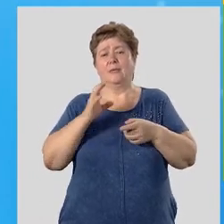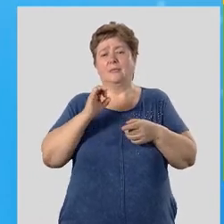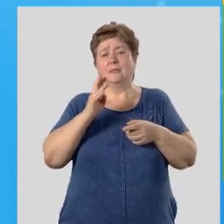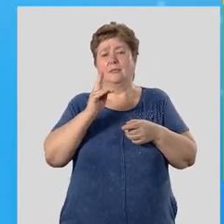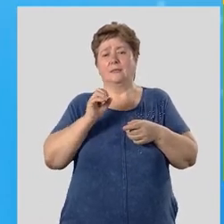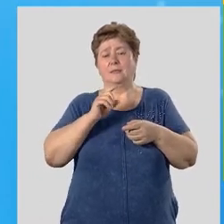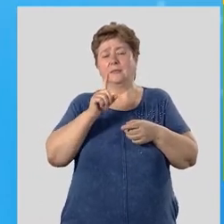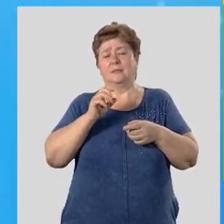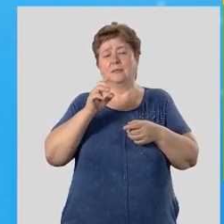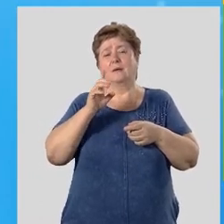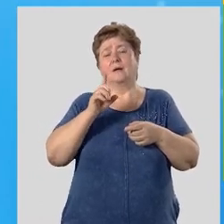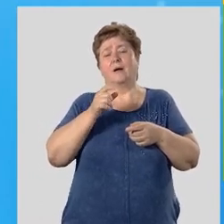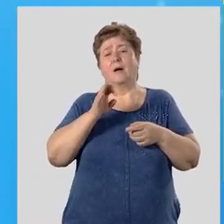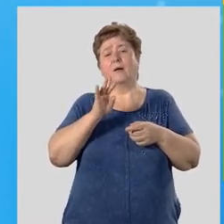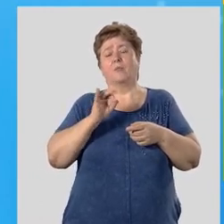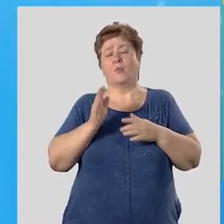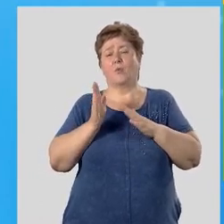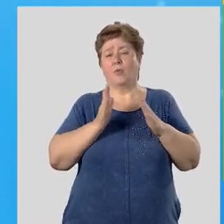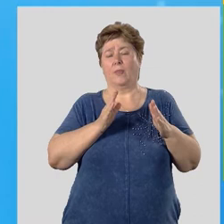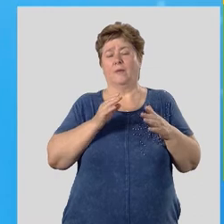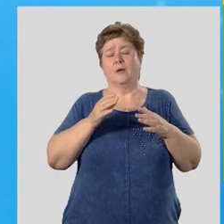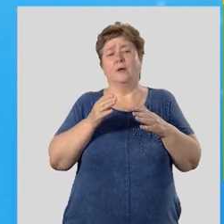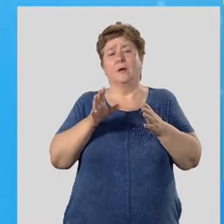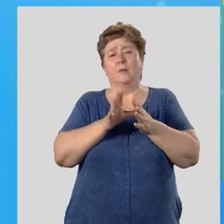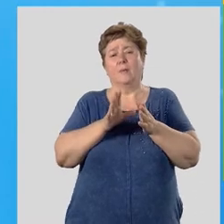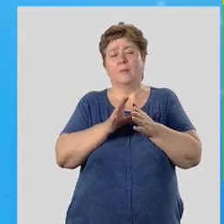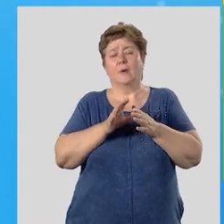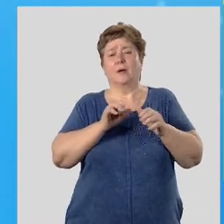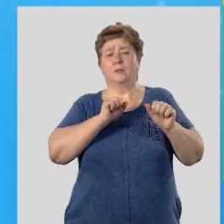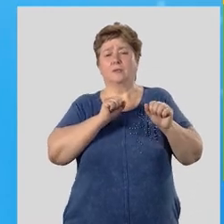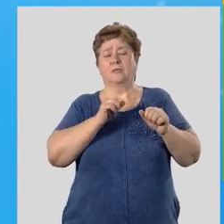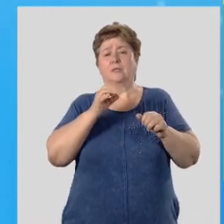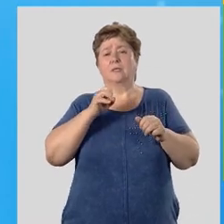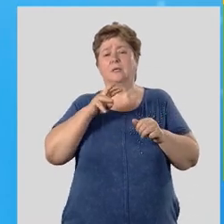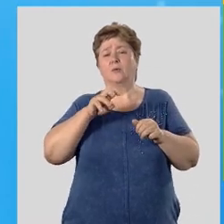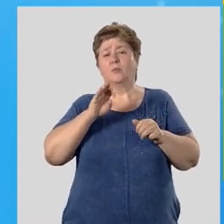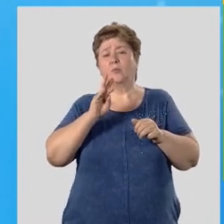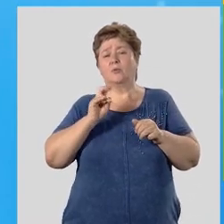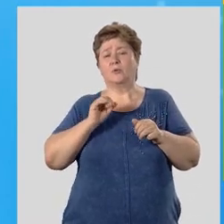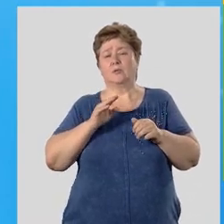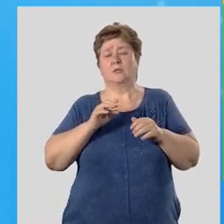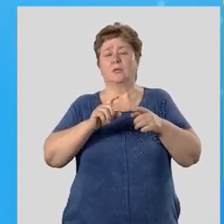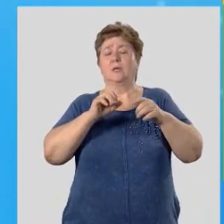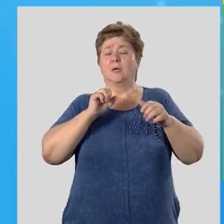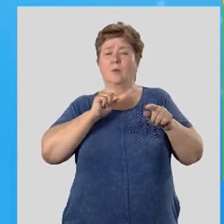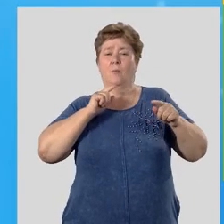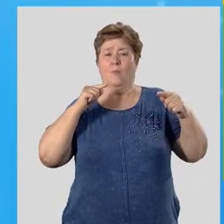синтезе ряда гормонов, стимулирует общий иммунитет, сопротивляемость к